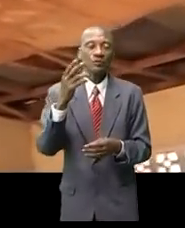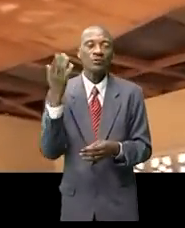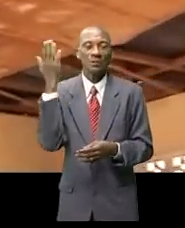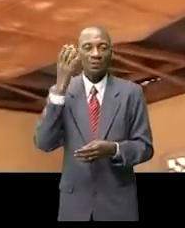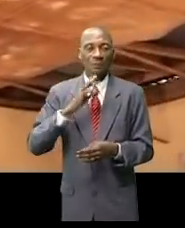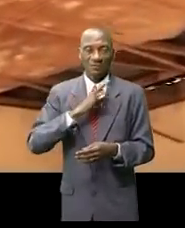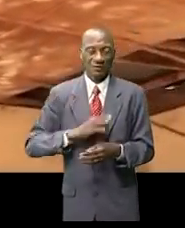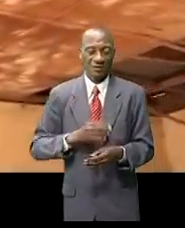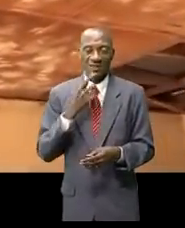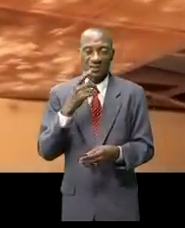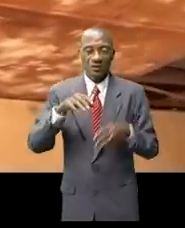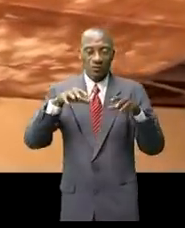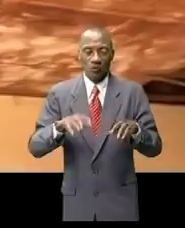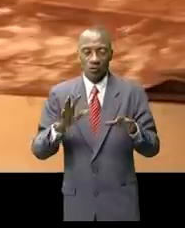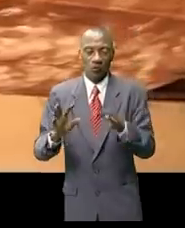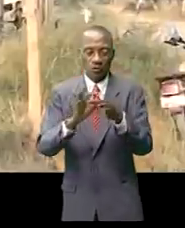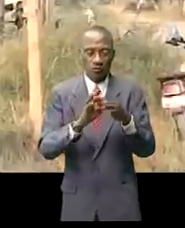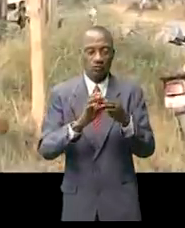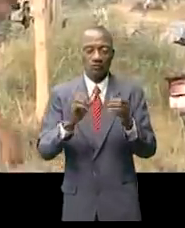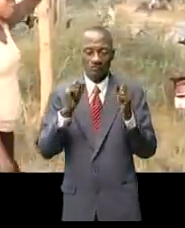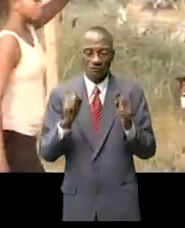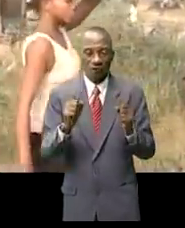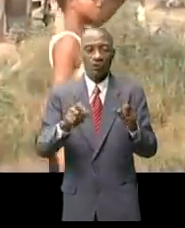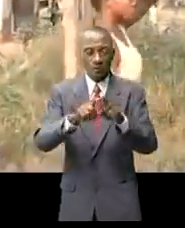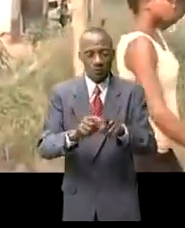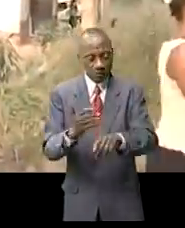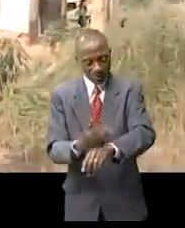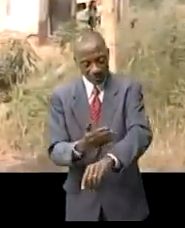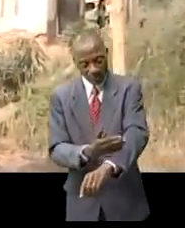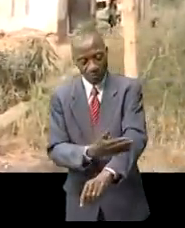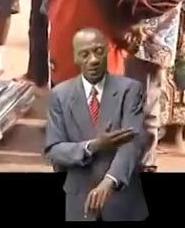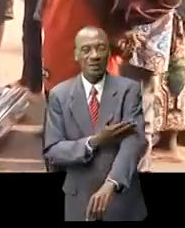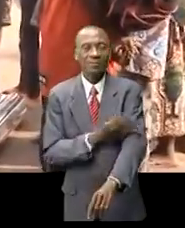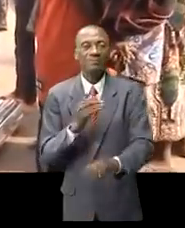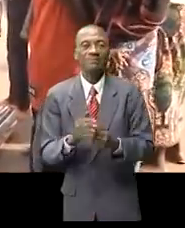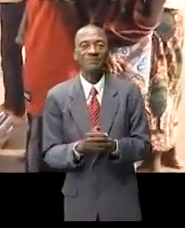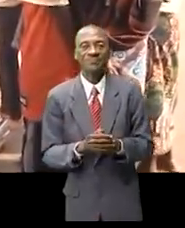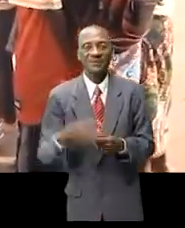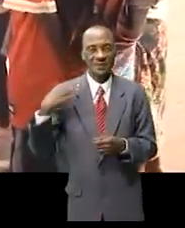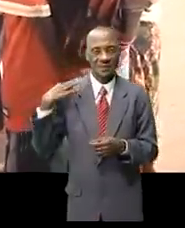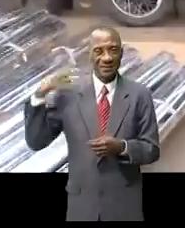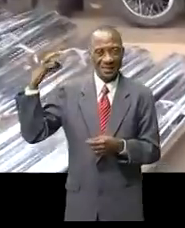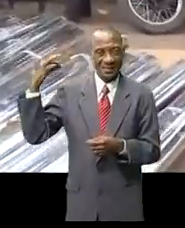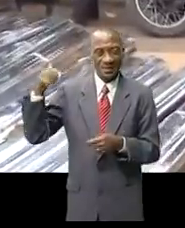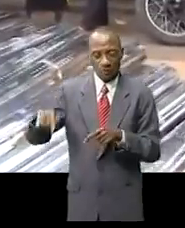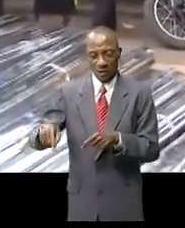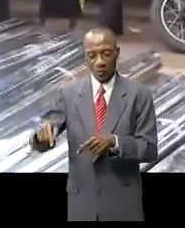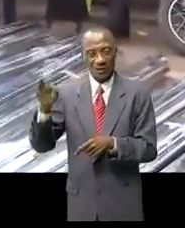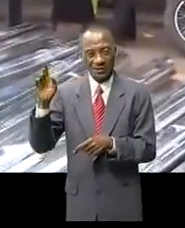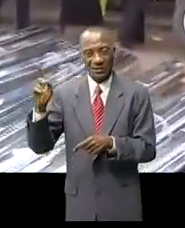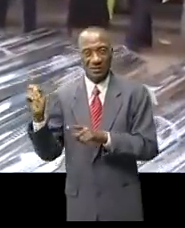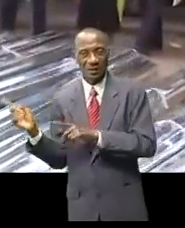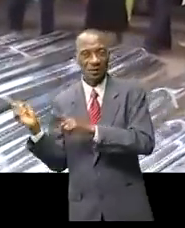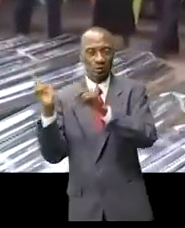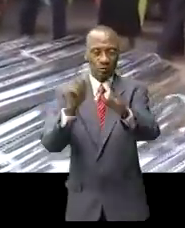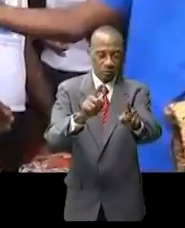uni, fort et prospère pour réparer certains préjudices ». La délégation ainsi dépêchée était